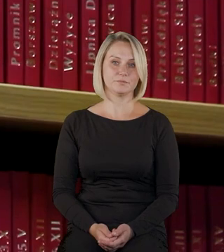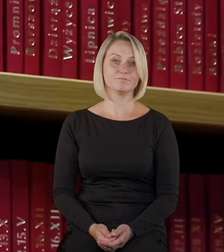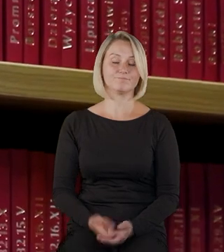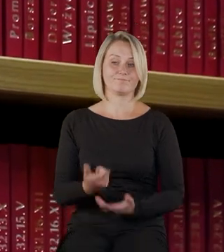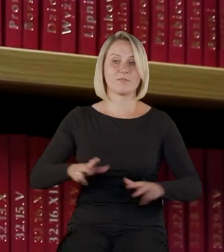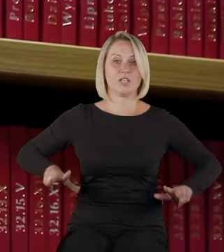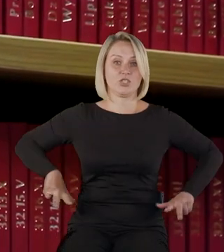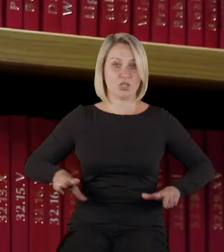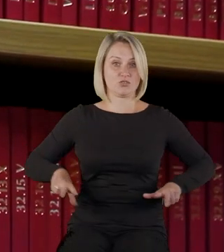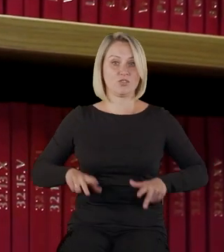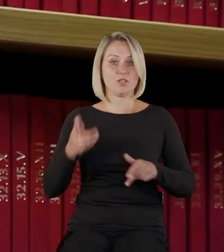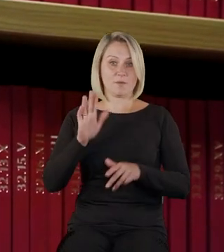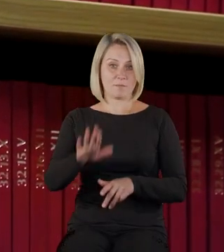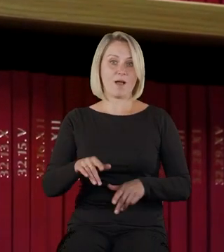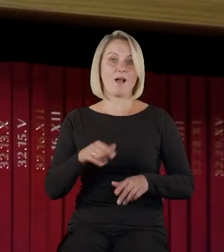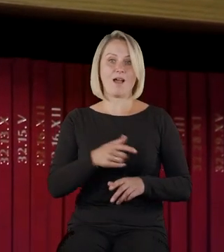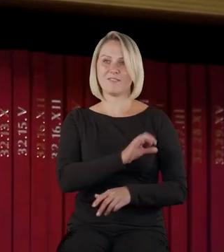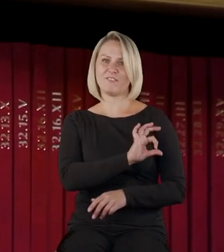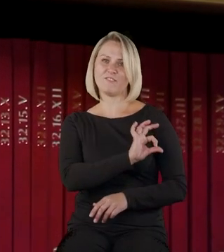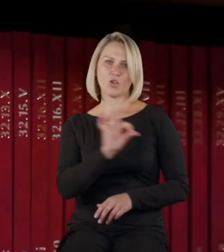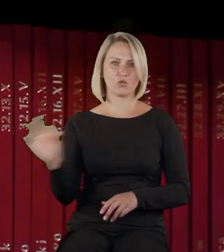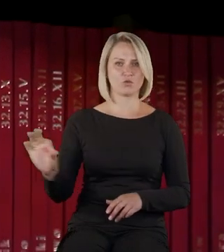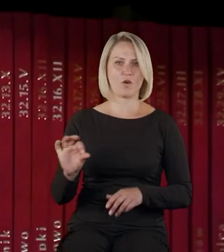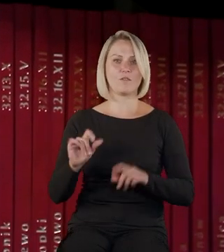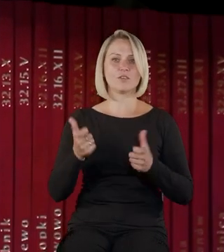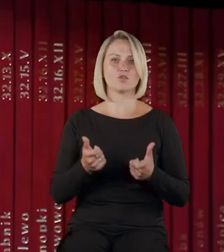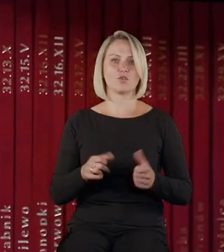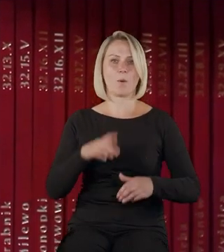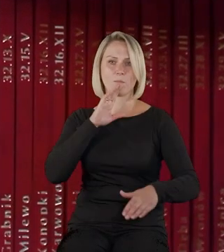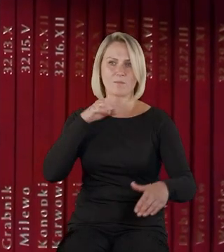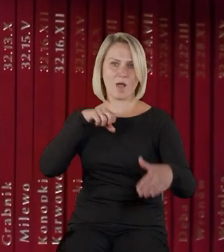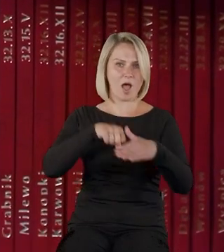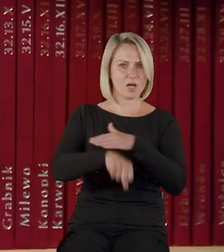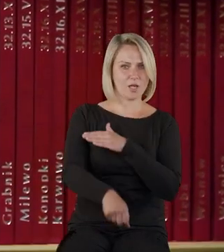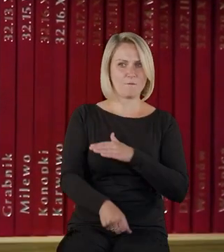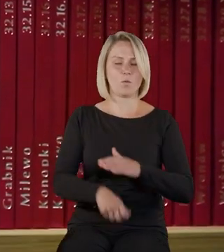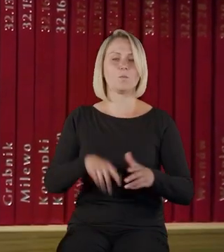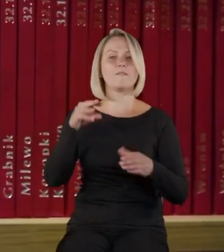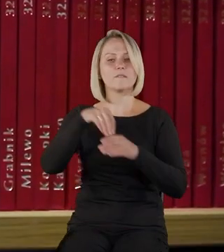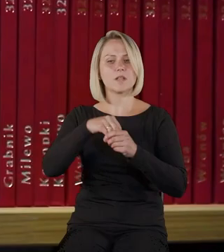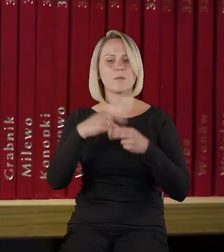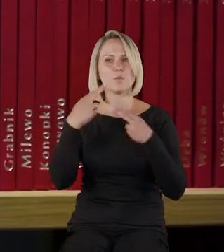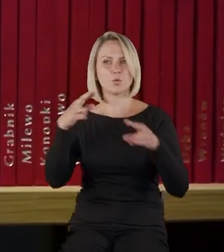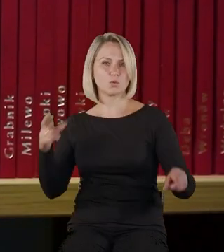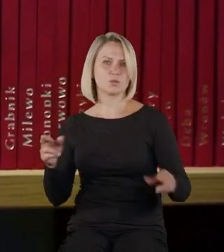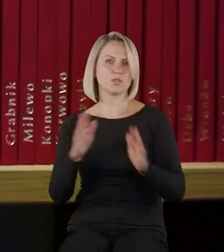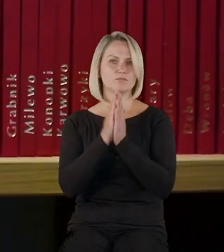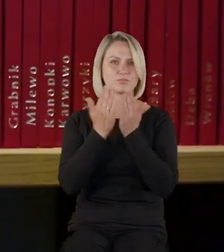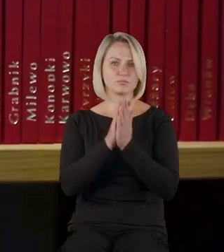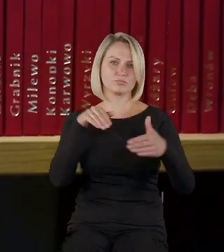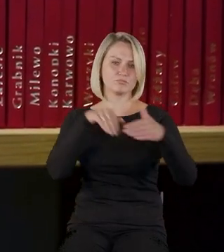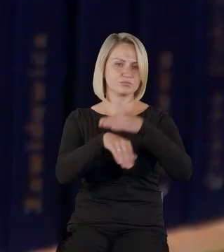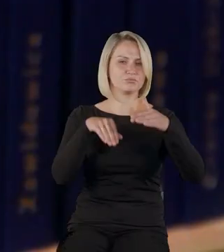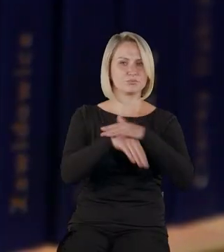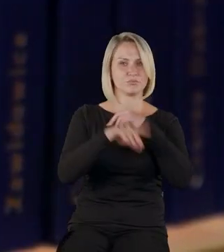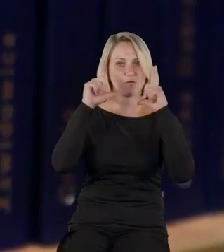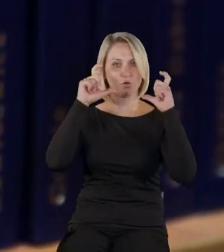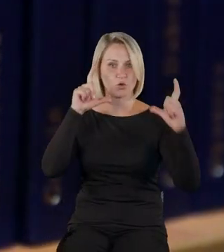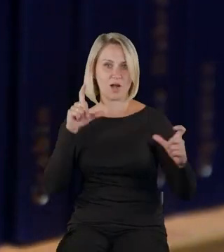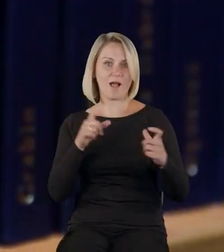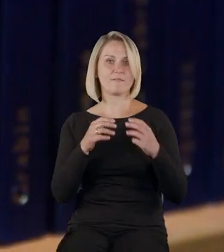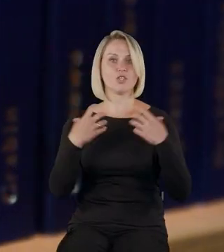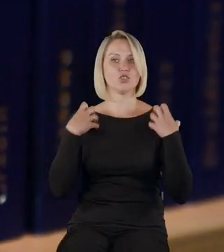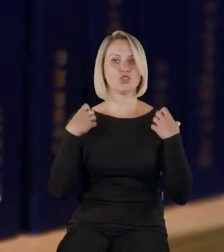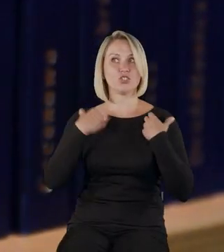W Cieszynie mieści się też unikatowe w skali kraju archiwum, w którym zgromadzono zbiory archiwaliów i fotografii dokumentujących